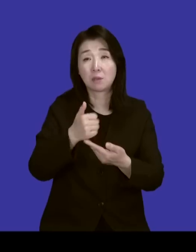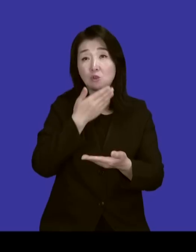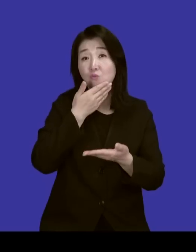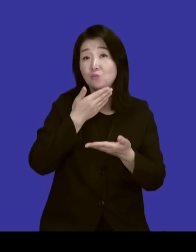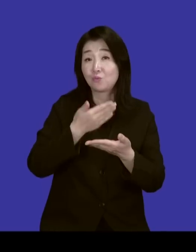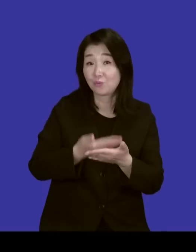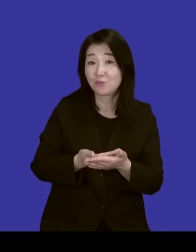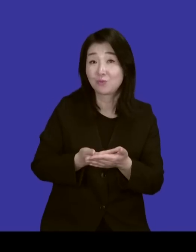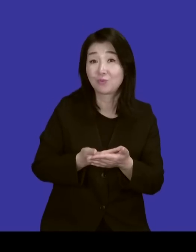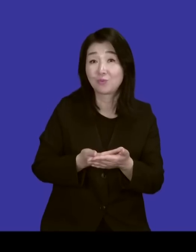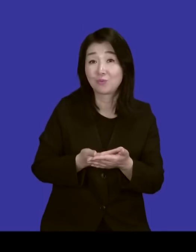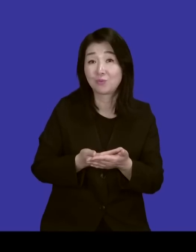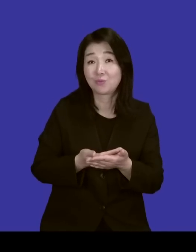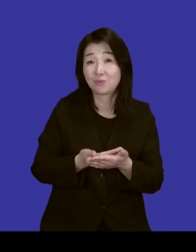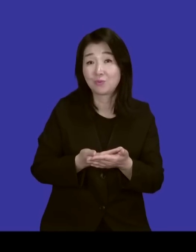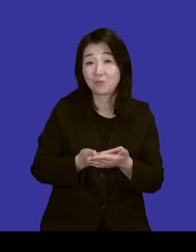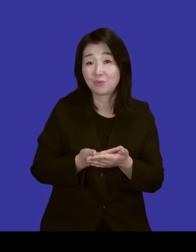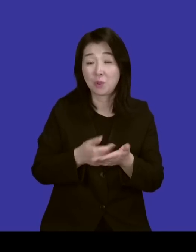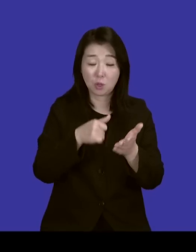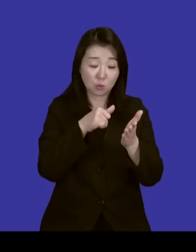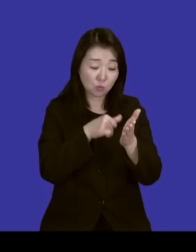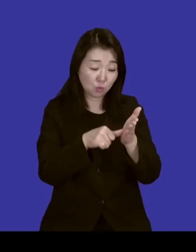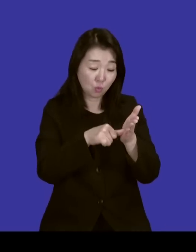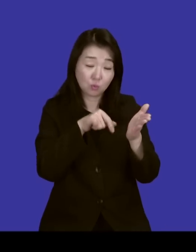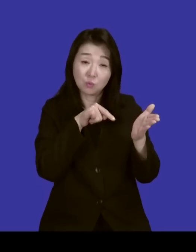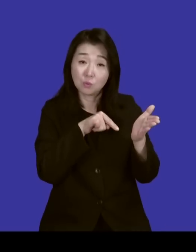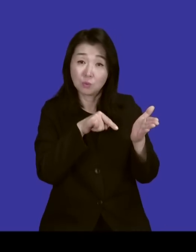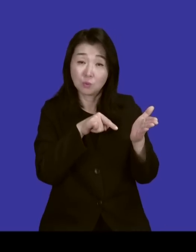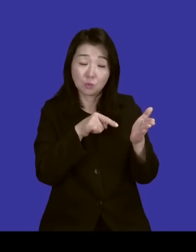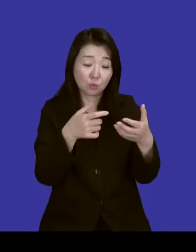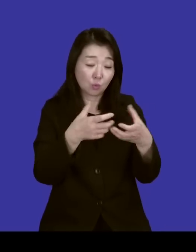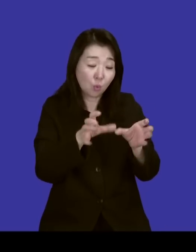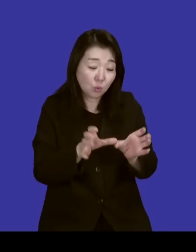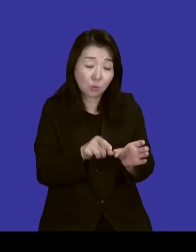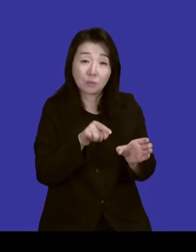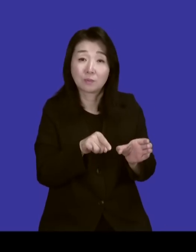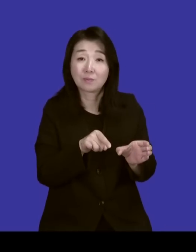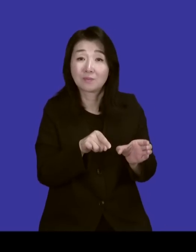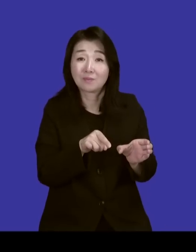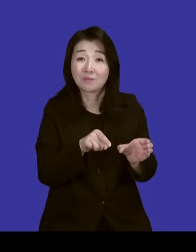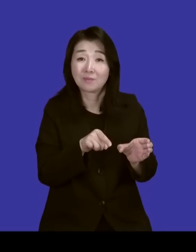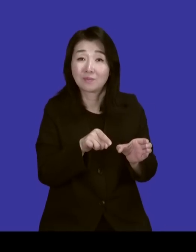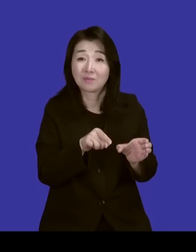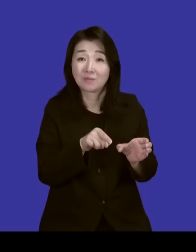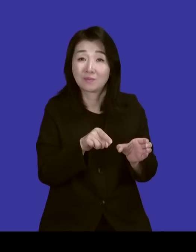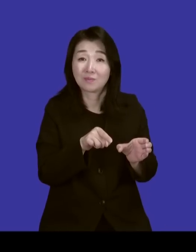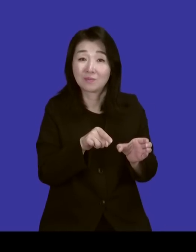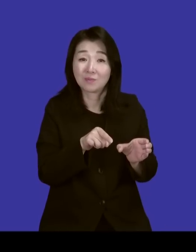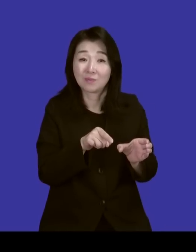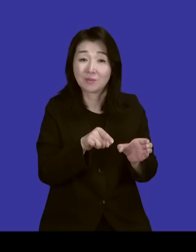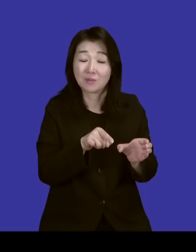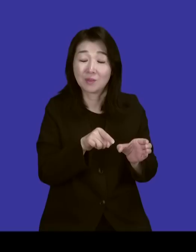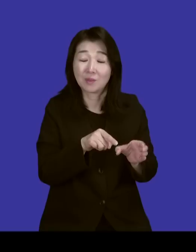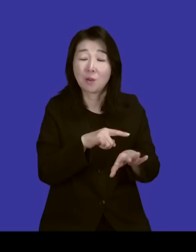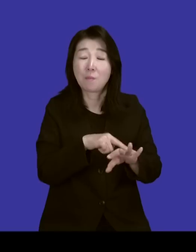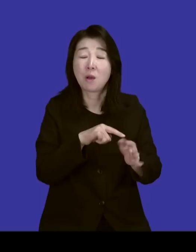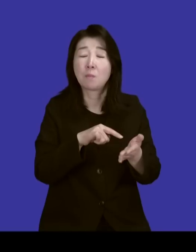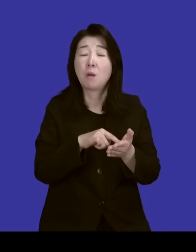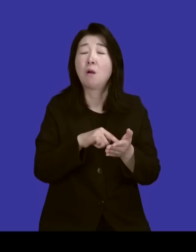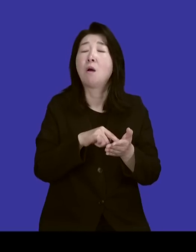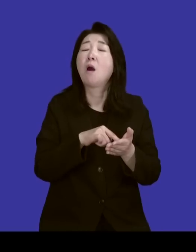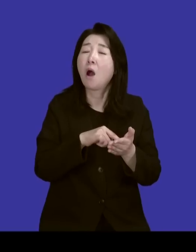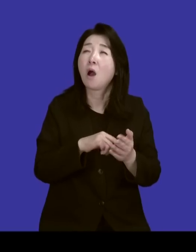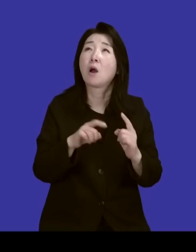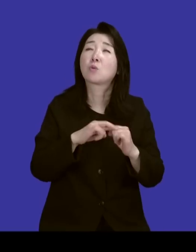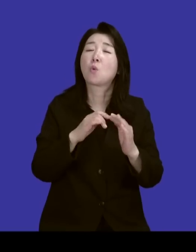핵심적인 그 도구로서의 공동체, 예. 그걸 마음에 이렇게 벅차게 막 다가오니까